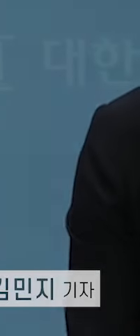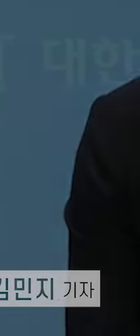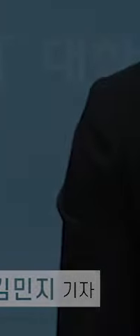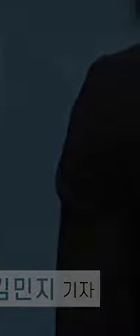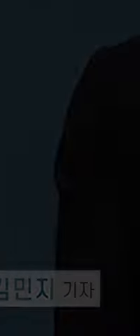감사합니다